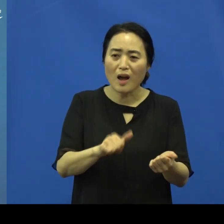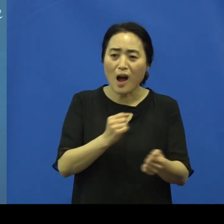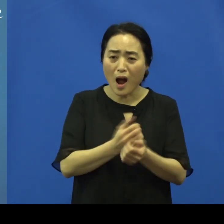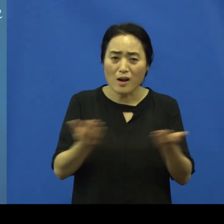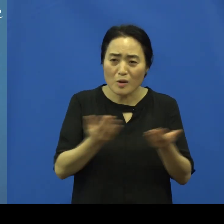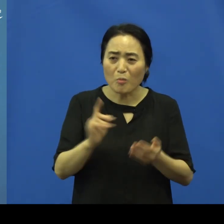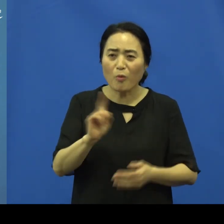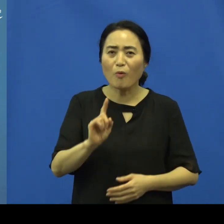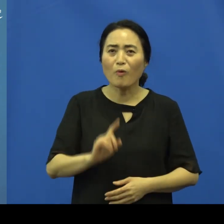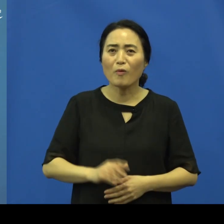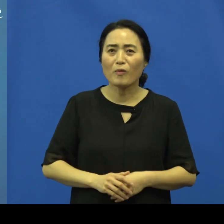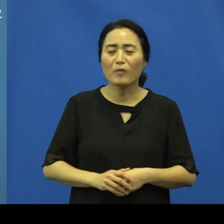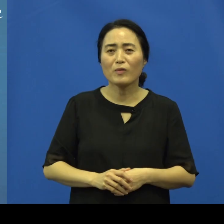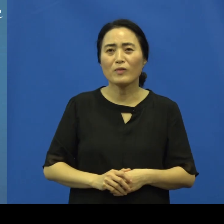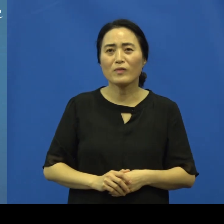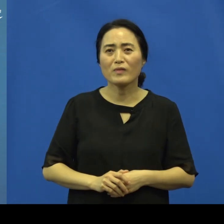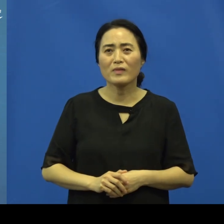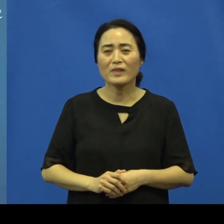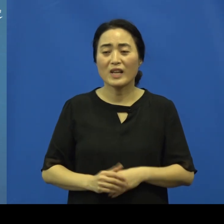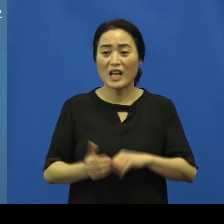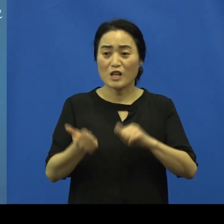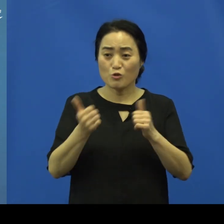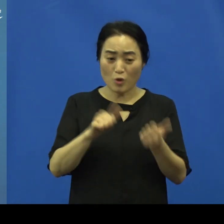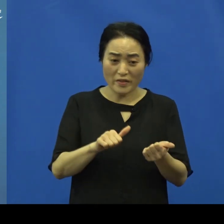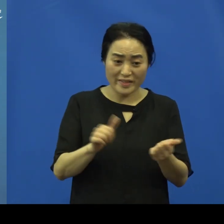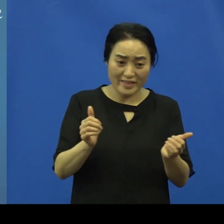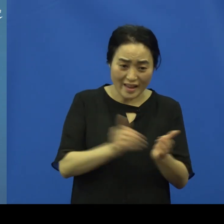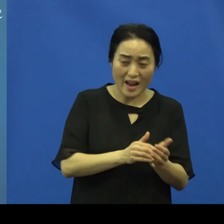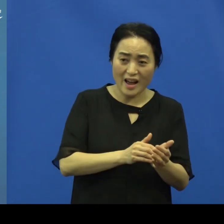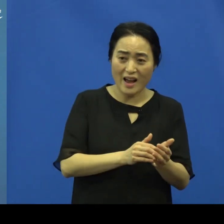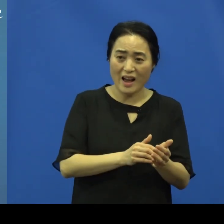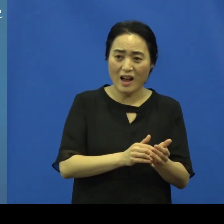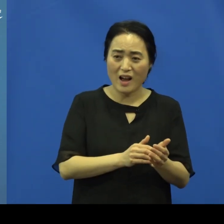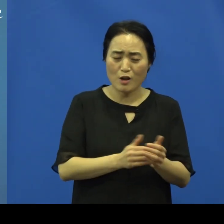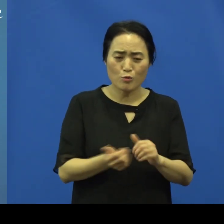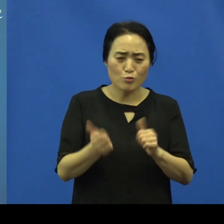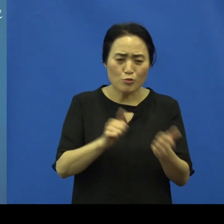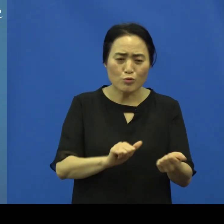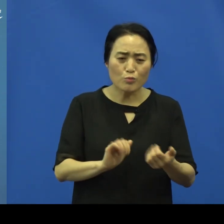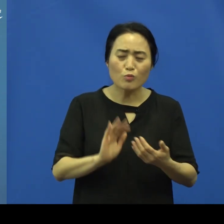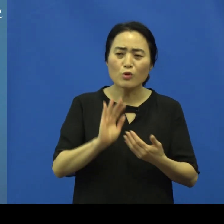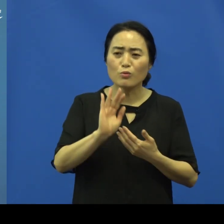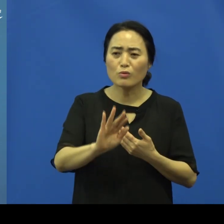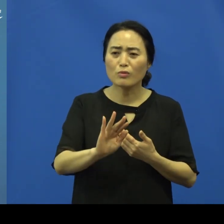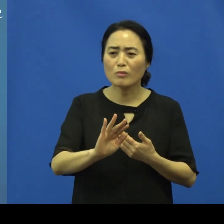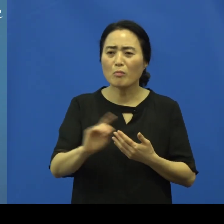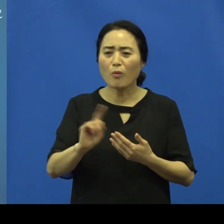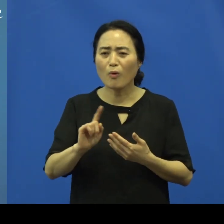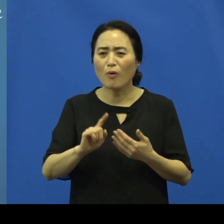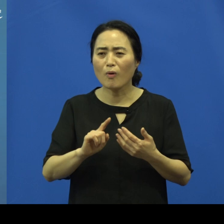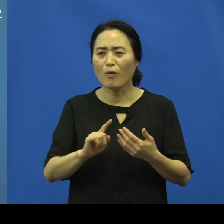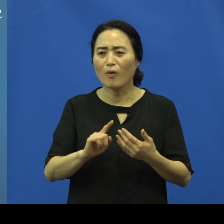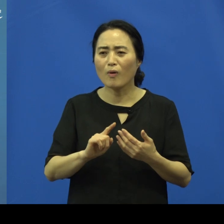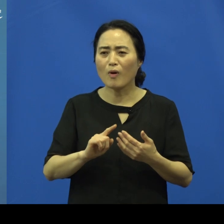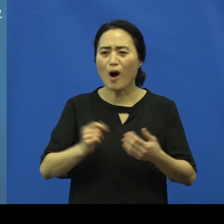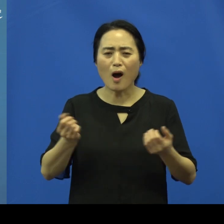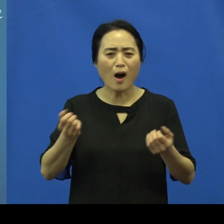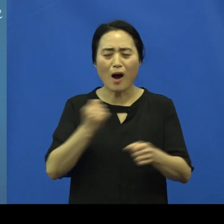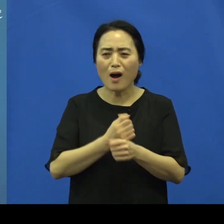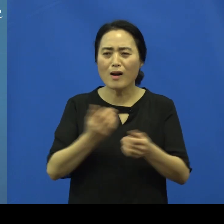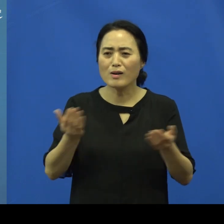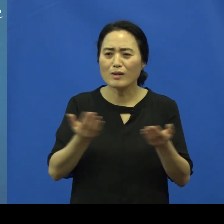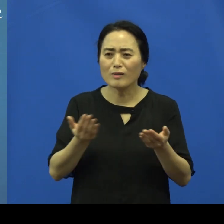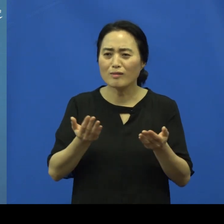여러분, 죽었다는 말은 인류 전체가 내린 결론이에요. 죽음 이후로는 아무것도 일어나지 않는다는 거죠. 죽은 자